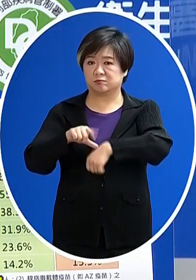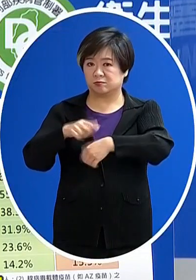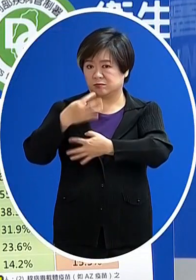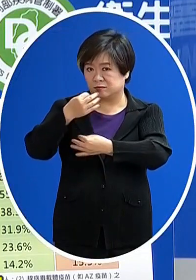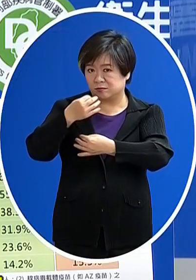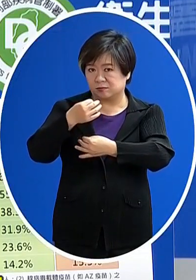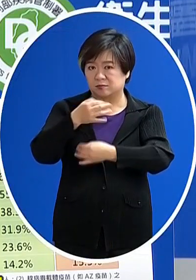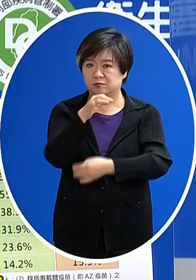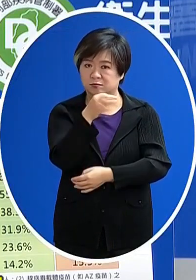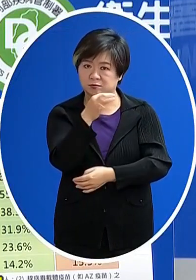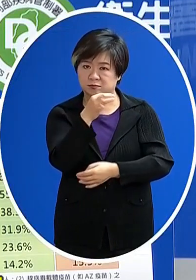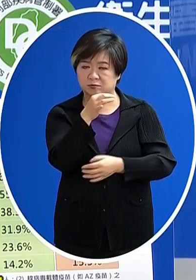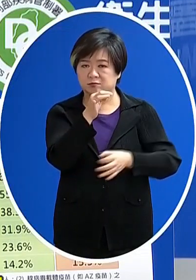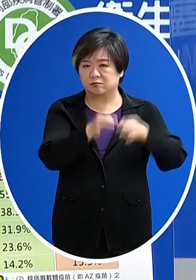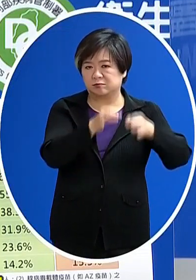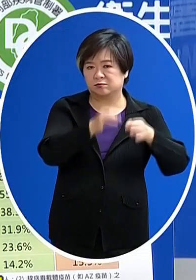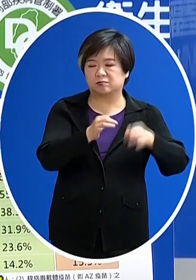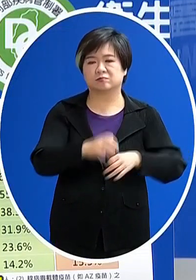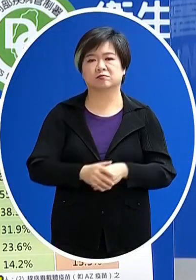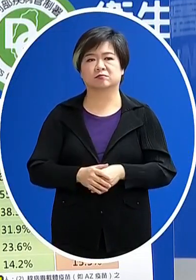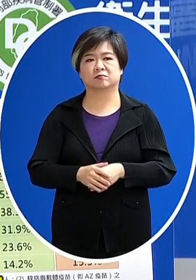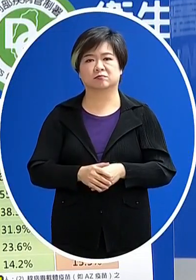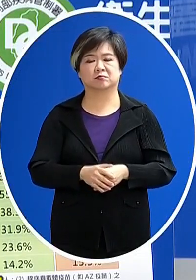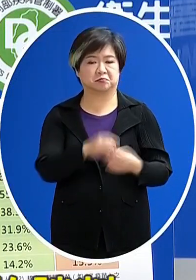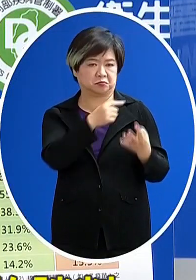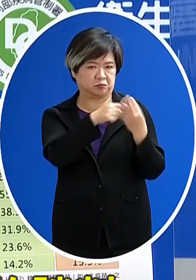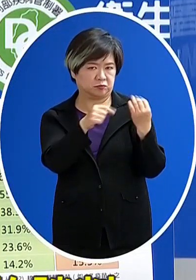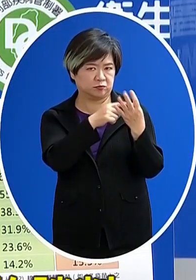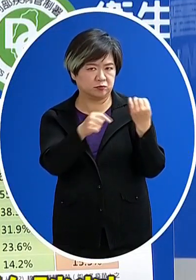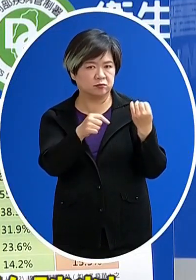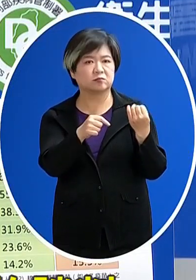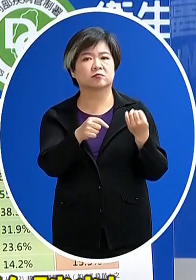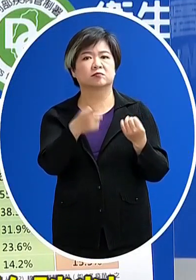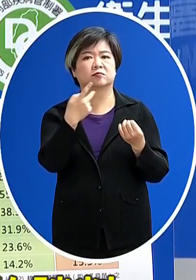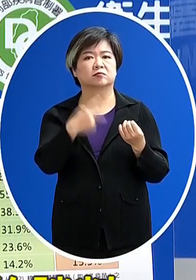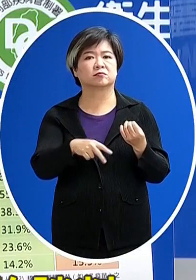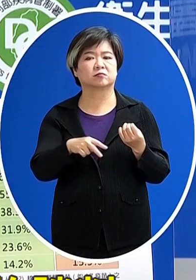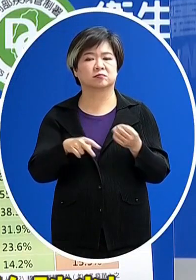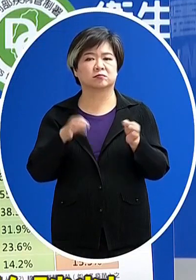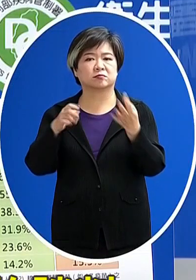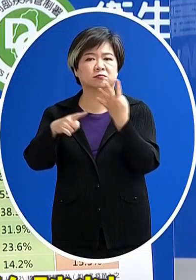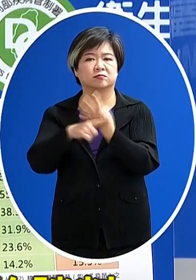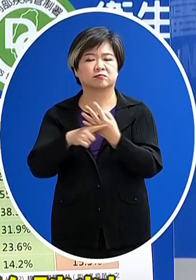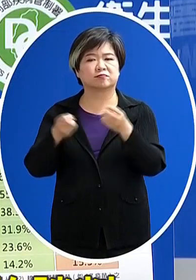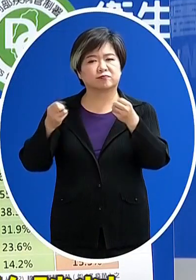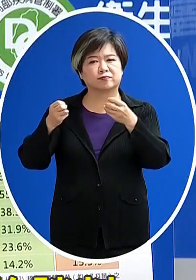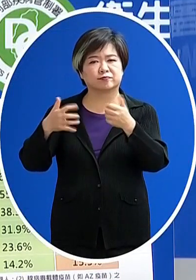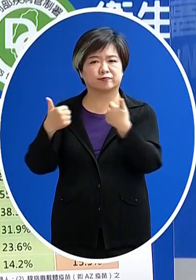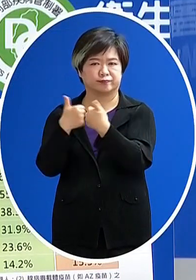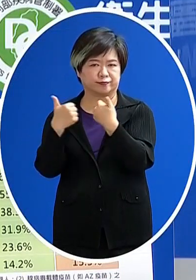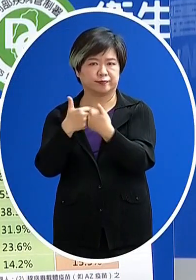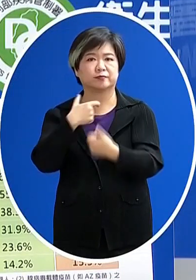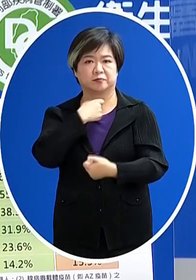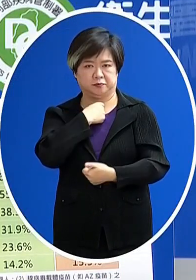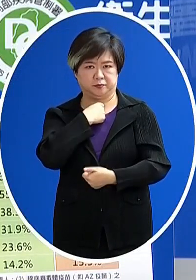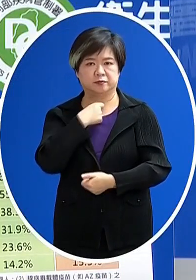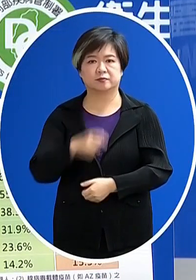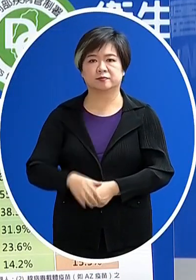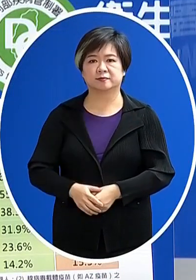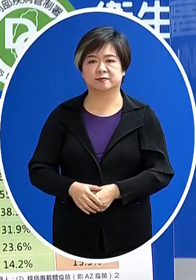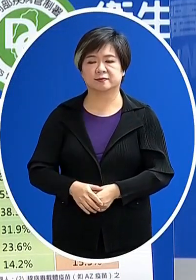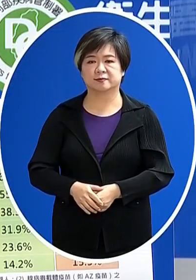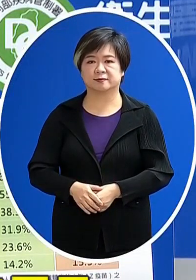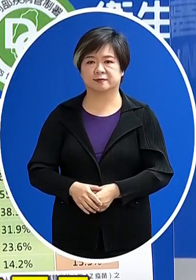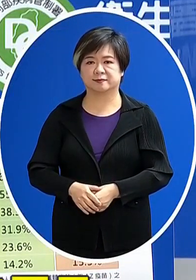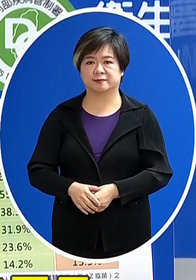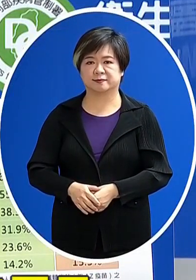个供货的数量再进行相关的一些商业的谈判，就是这样子。那至